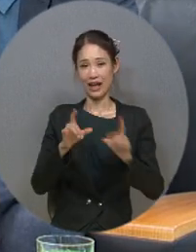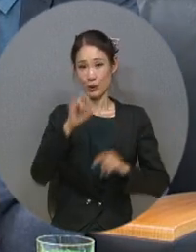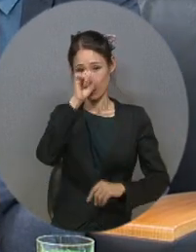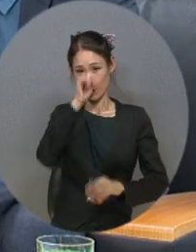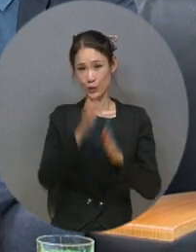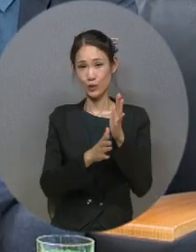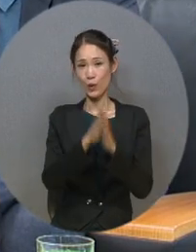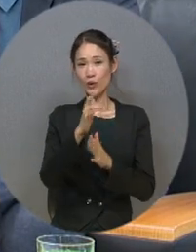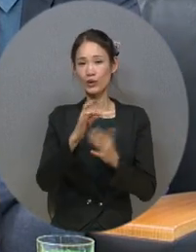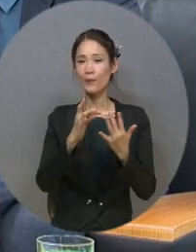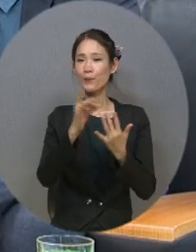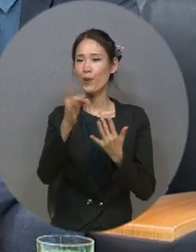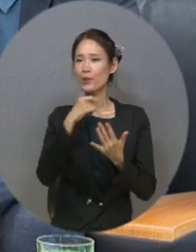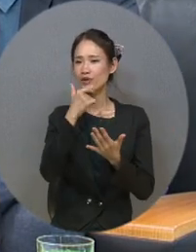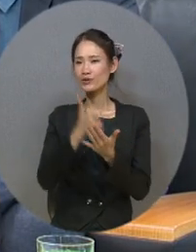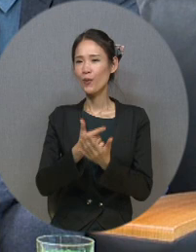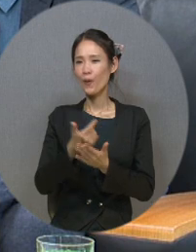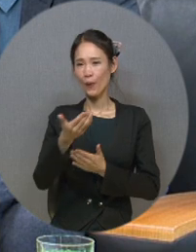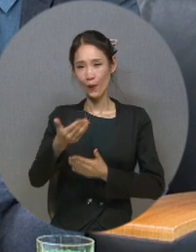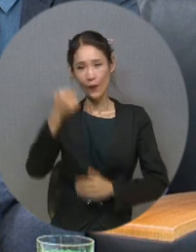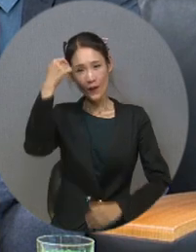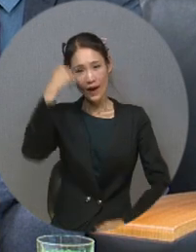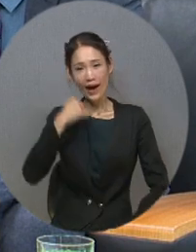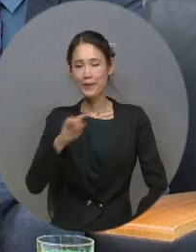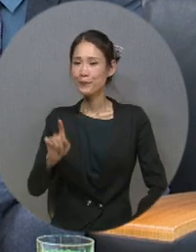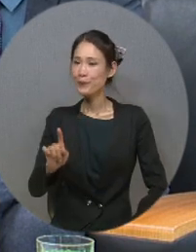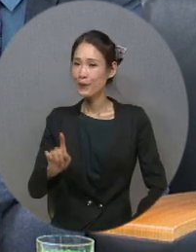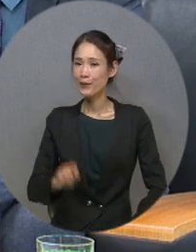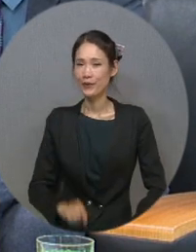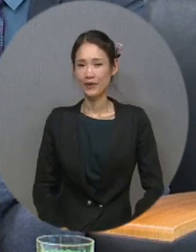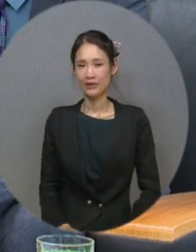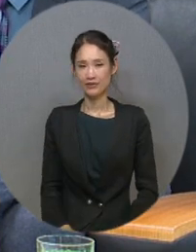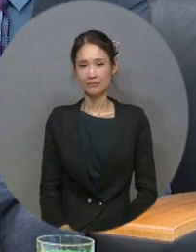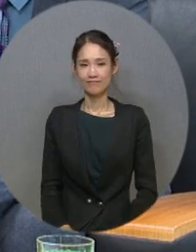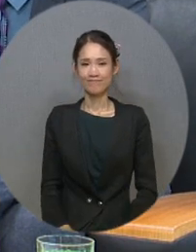소감이 또 어떠신지. 예, 제가